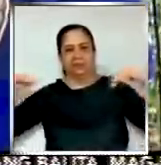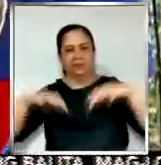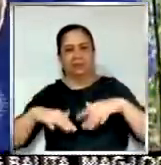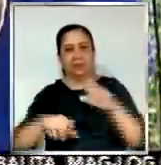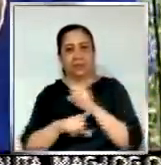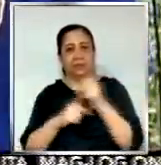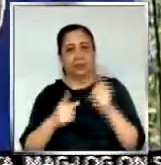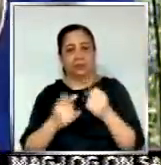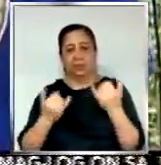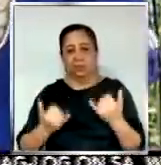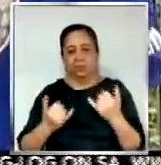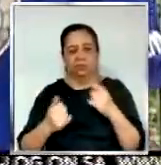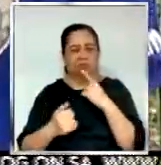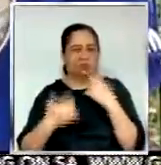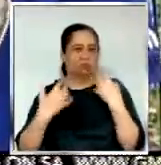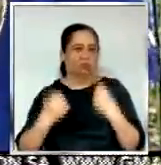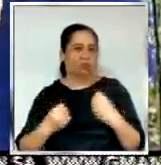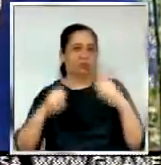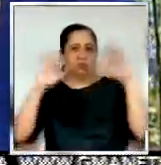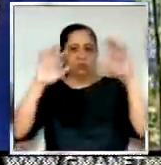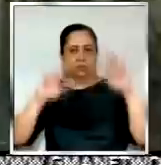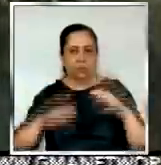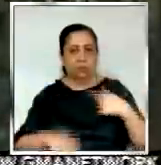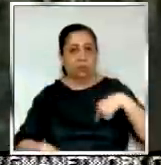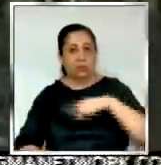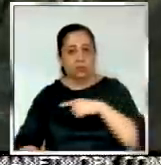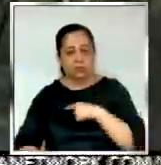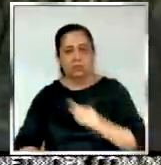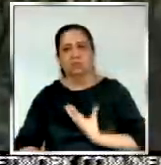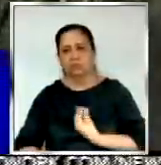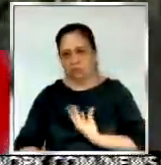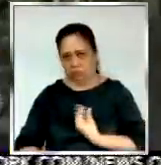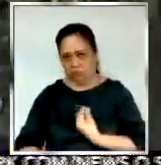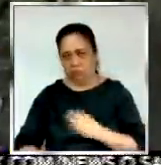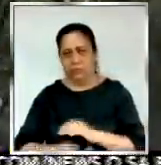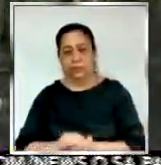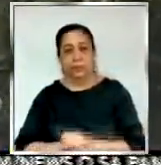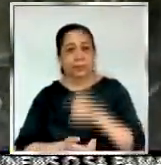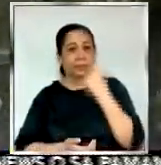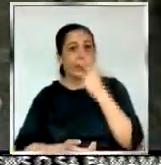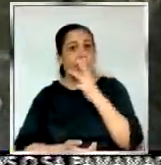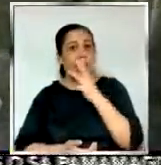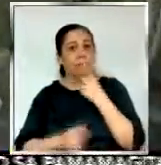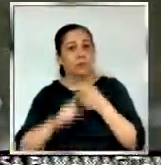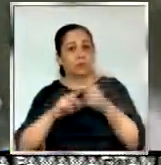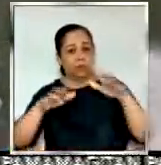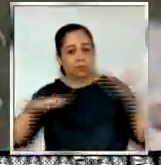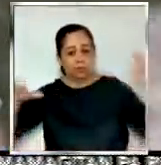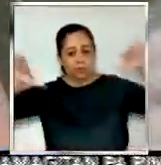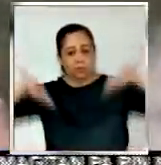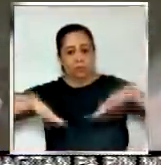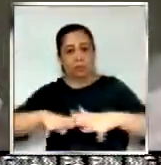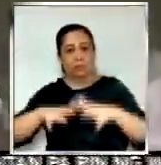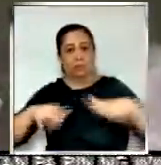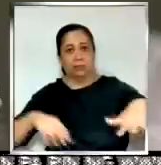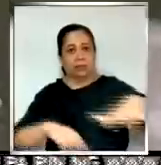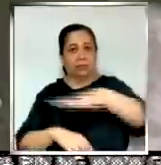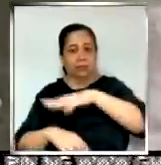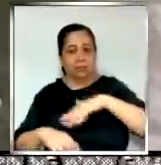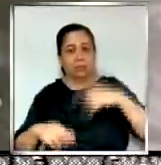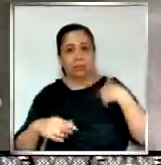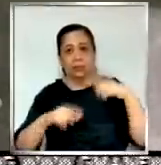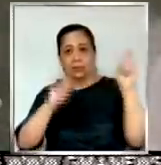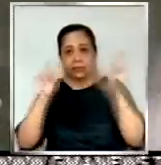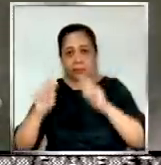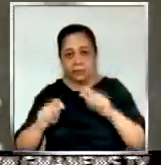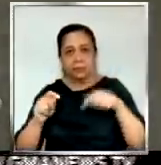sa sobrang lakas nga po ng ulan, kami po ay kabado. Dahil tubig mula sa sapa ang umaapaw sa lugar, kapag may bagyo, dito na